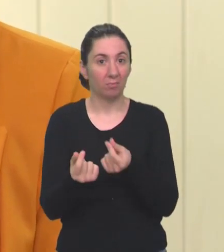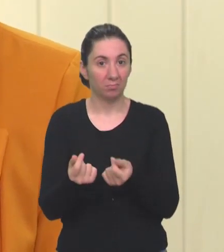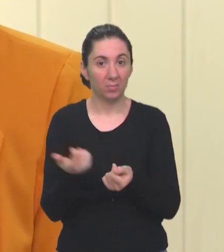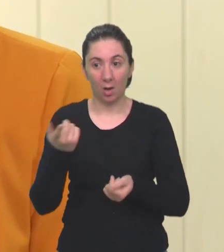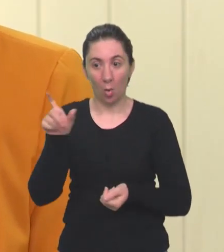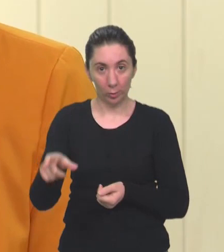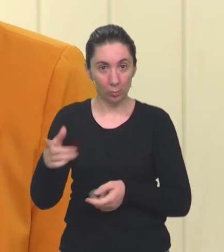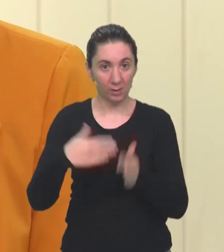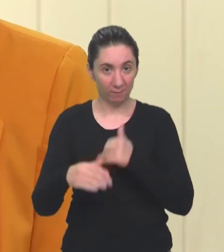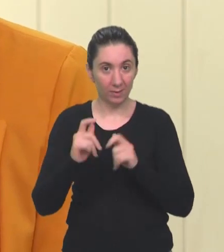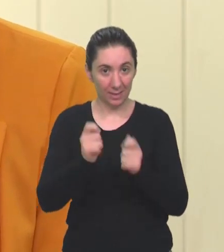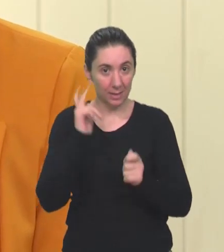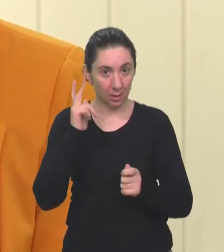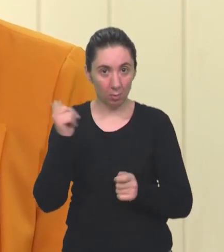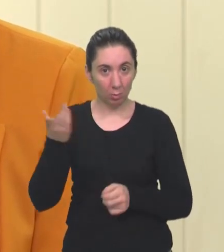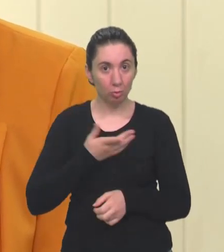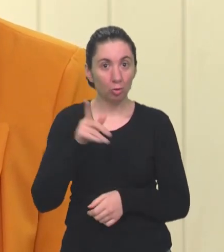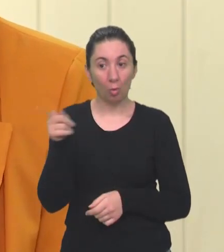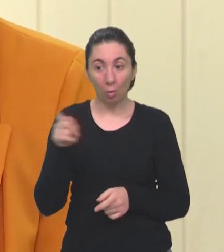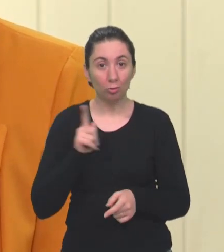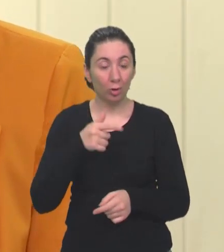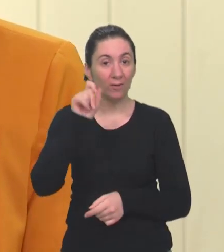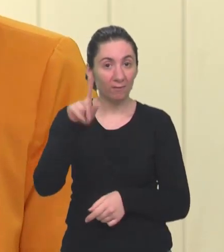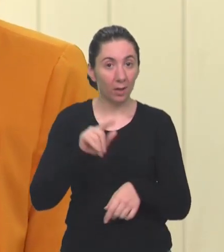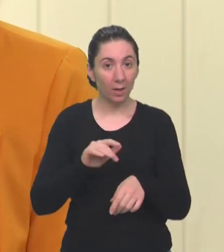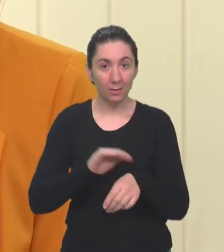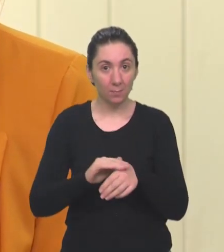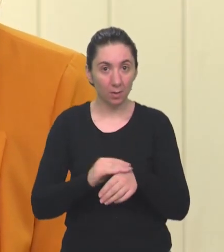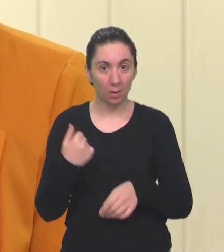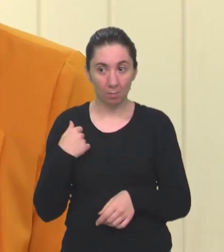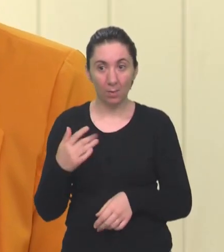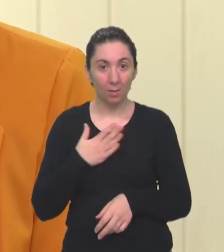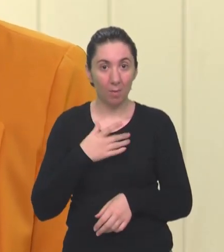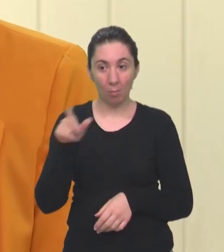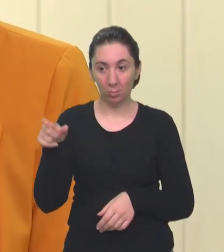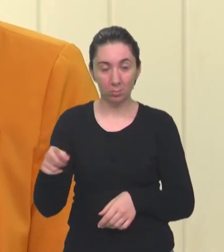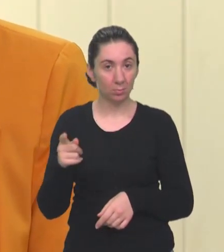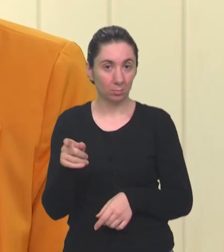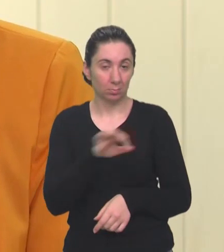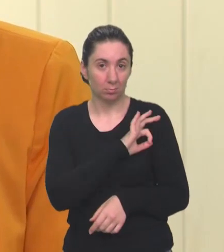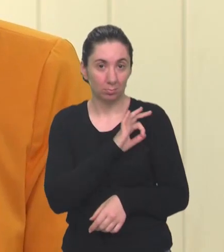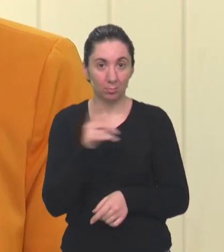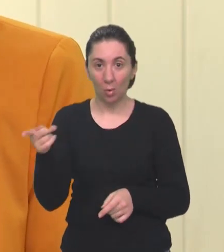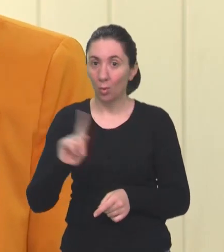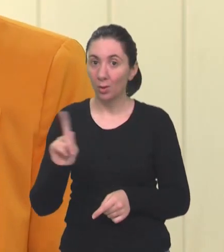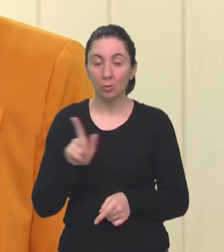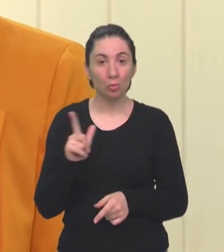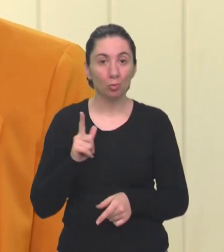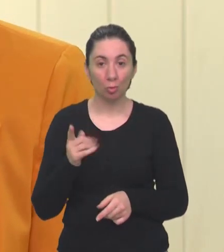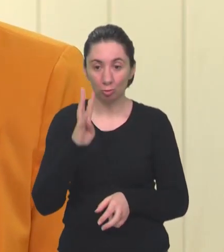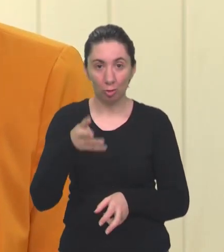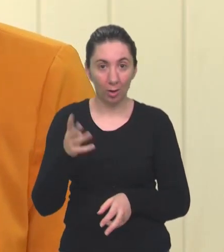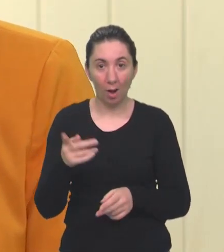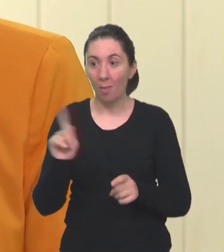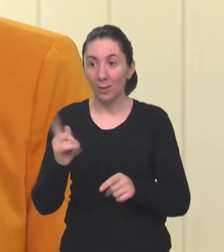prava kao osoba s invaliditetom koja ima, on čeka 12 mjeseci. Mi imamo, nažalost, članice koje nisu dočekale svoje vještačenje, kamoli da bi